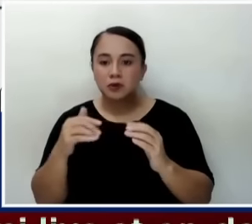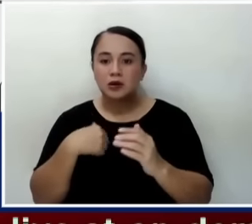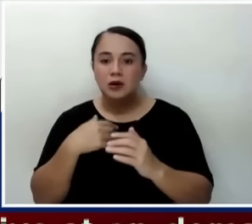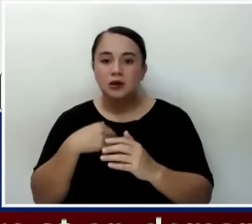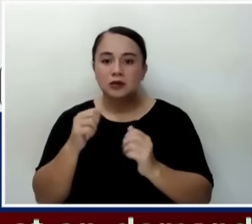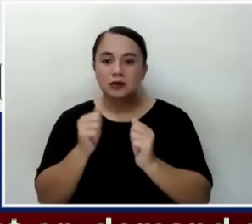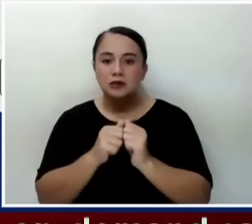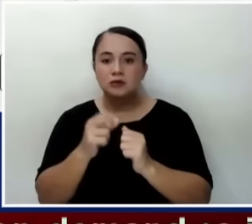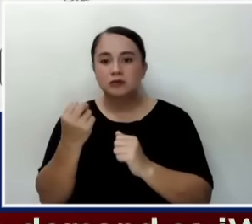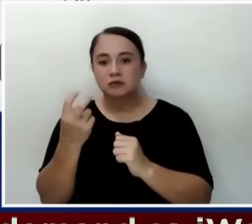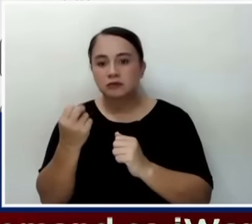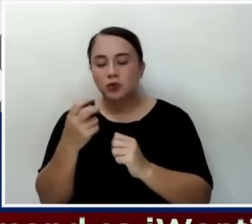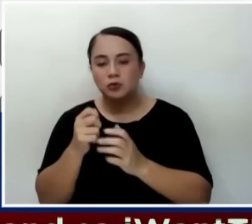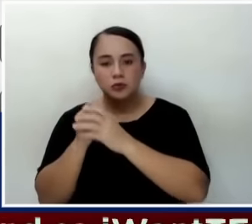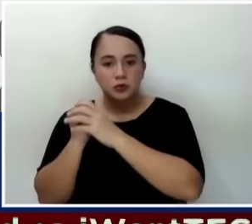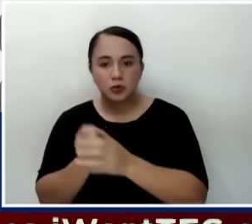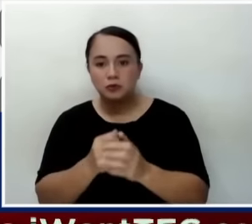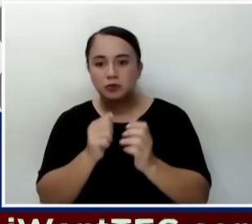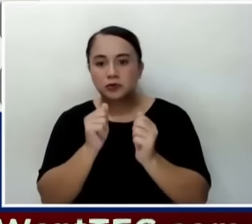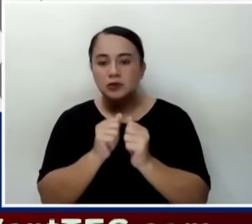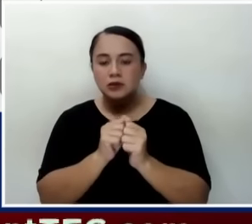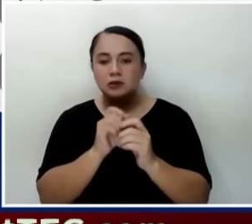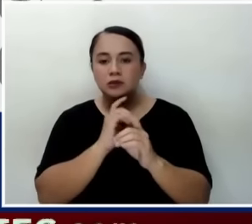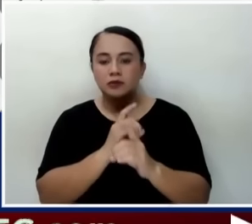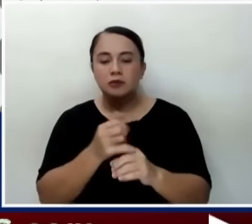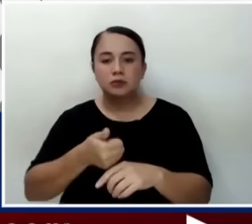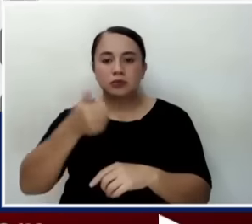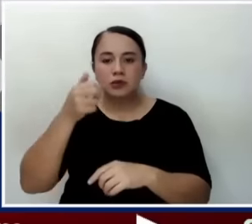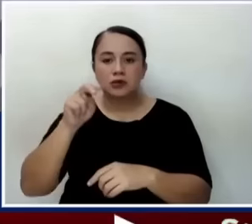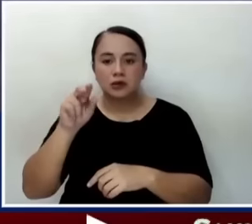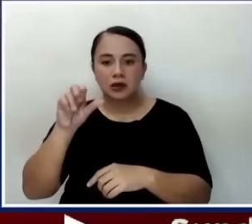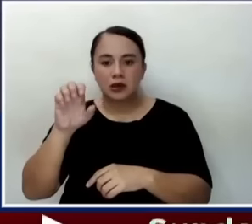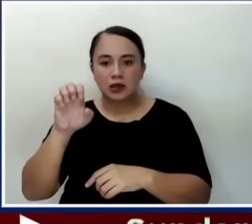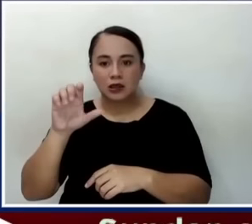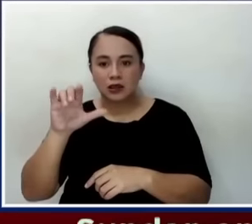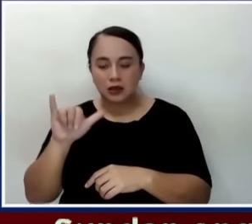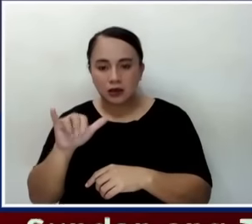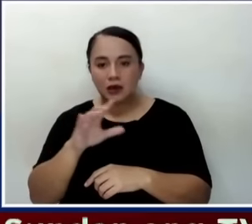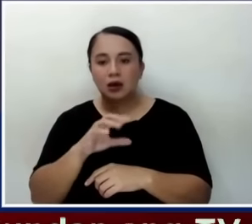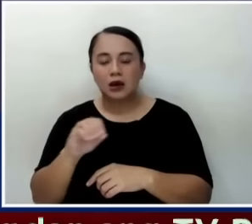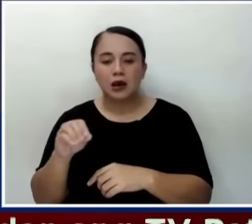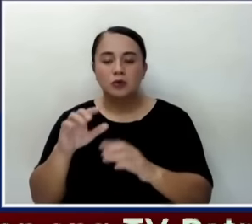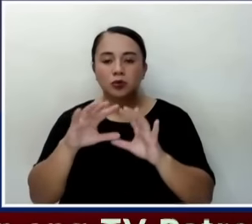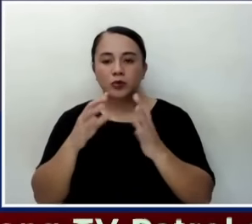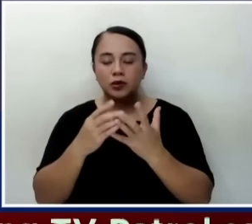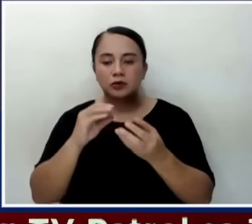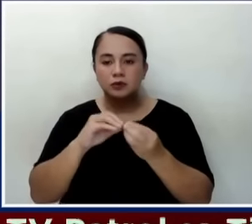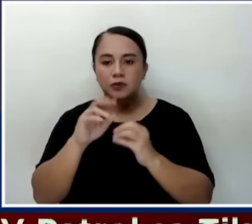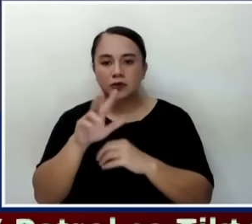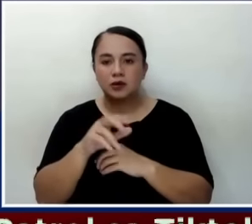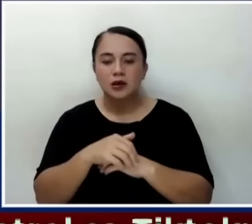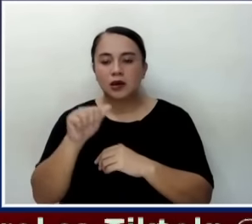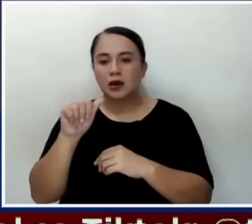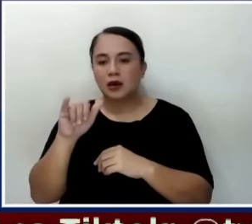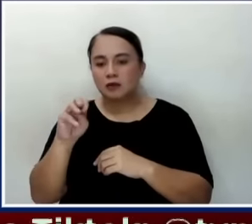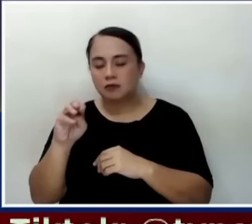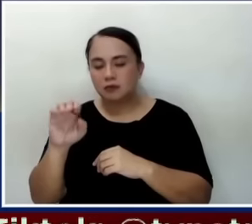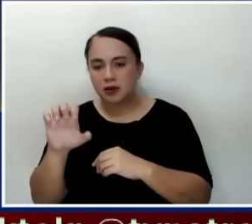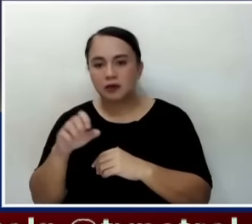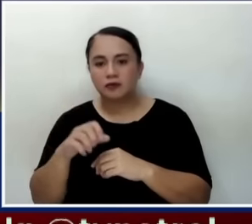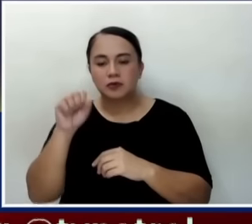pang golfers, kabilang sina defending champion Nelly Korda ng USA at world number 3 na si Amy Yang ng South